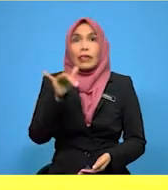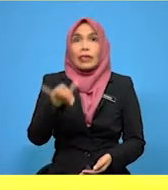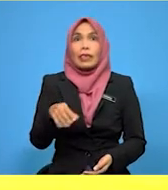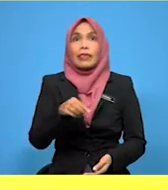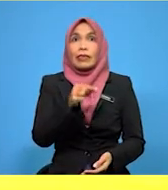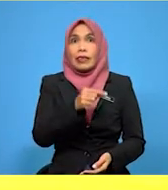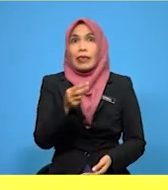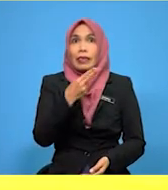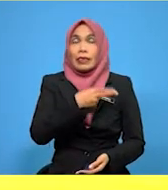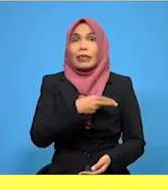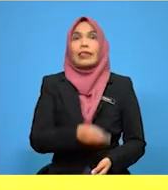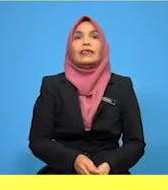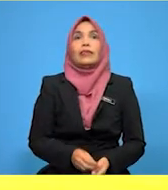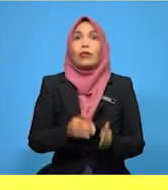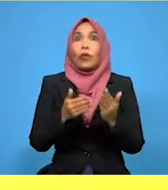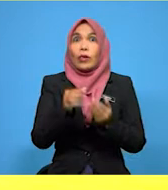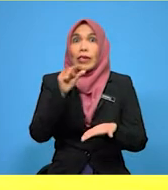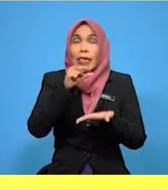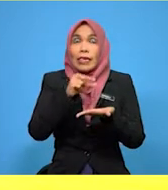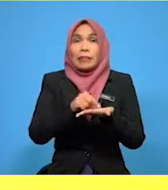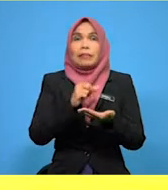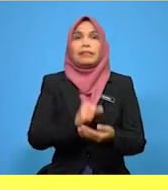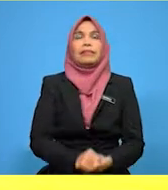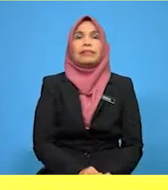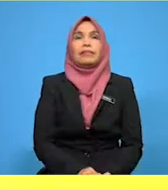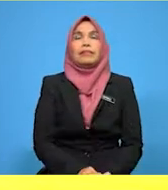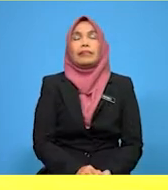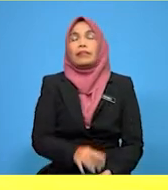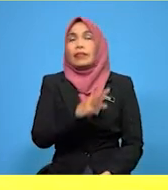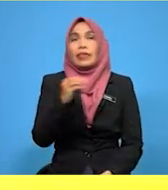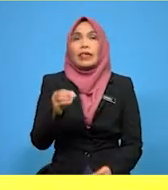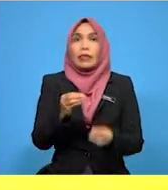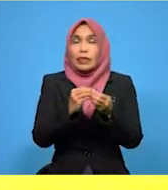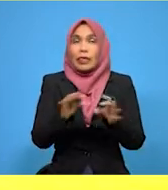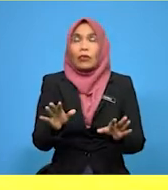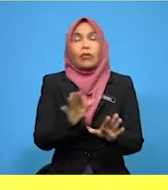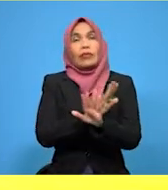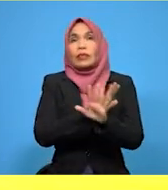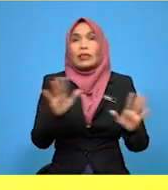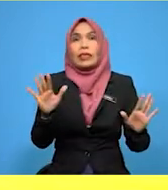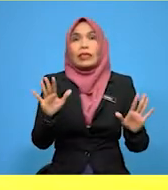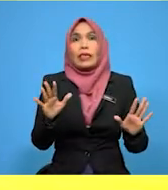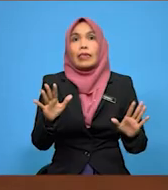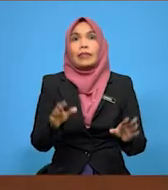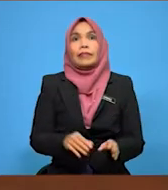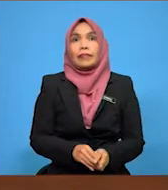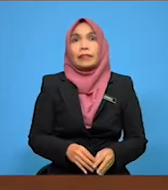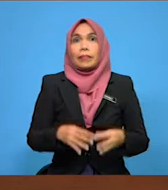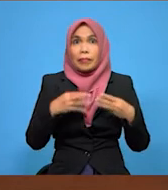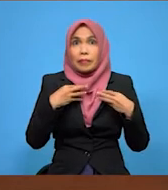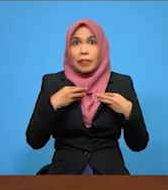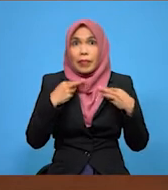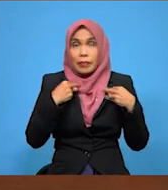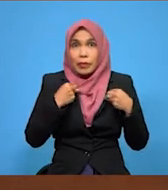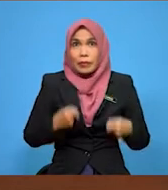dari bakar penelur dan telur tersebut tidak mengalami proses persenyawaan antara gamet